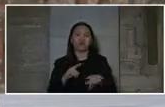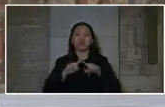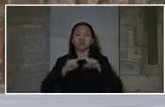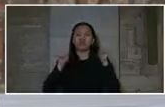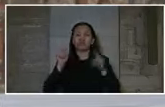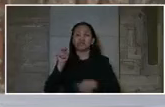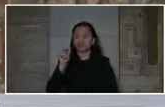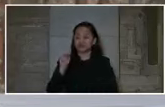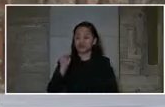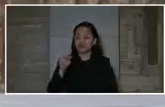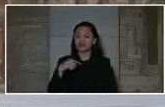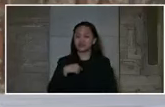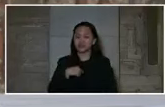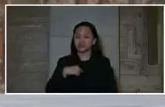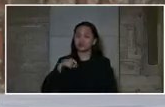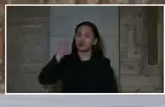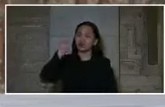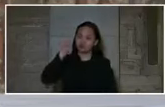Kinakailangan umuo ako.